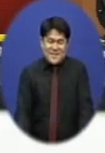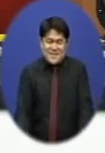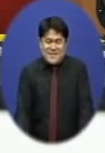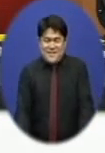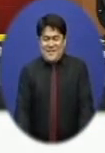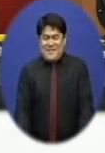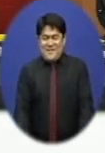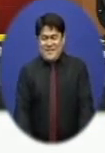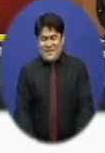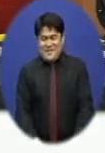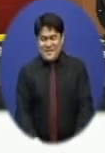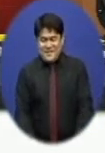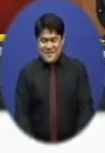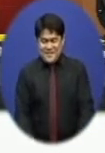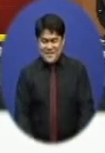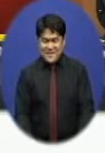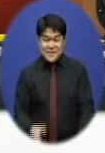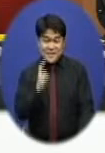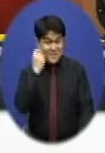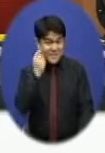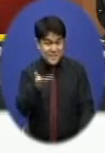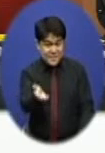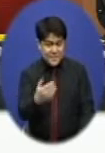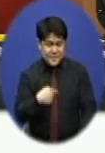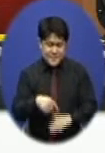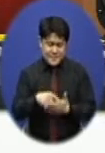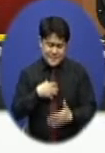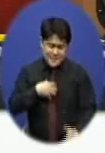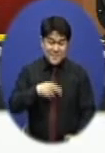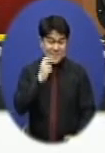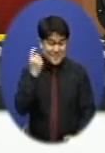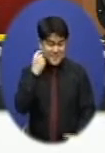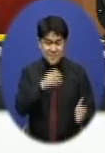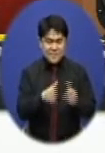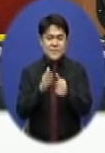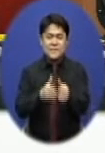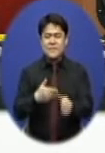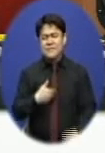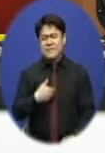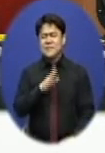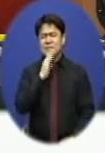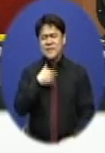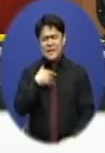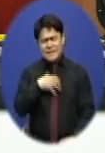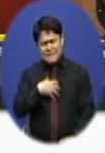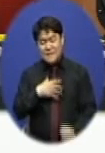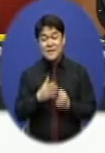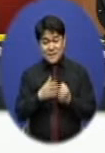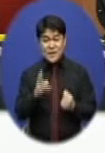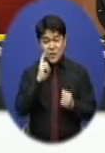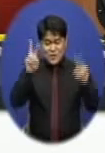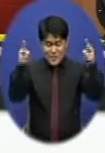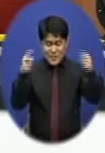자, 그러면까지 넣었어요. 노래 듣겠습니다. 네. 우리 아버님 가슴 아프게 준비하세요. 그래서 그걸 신청했어요. 네, 그러네요. 아유.